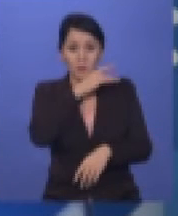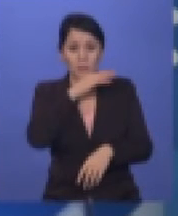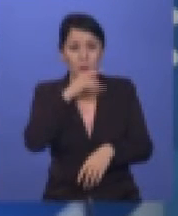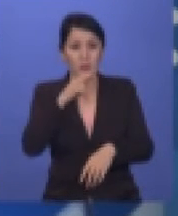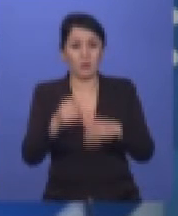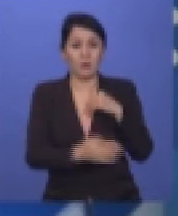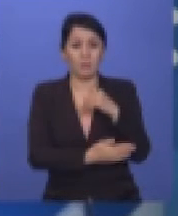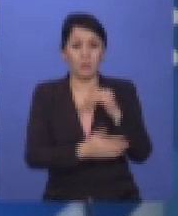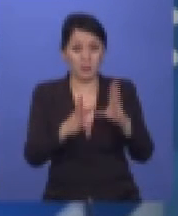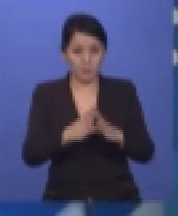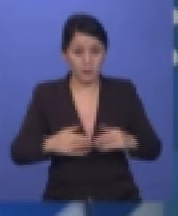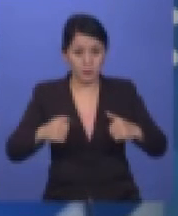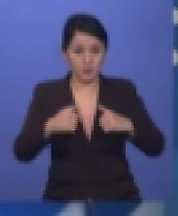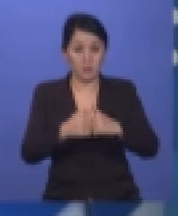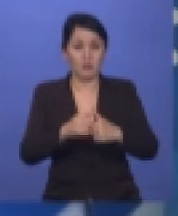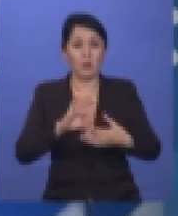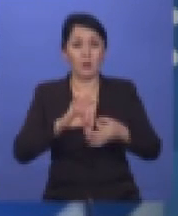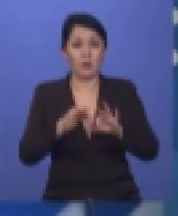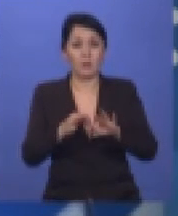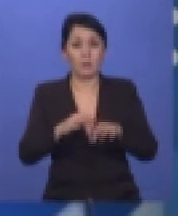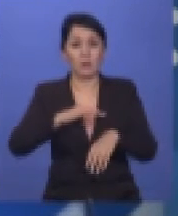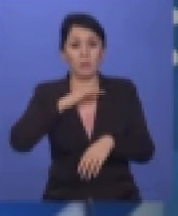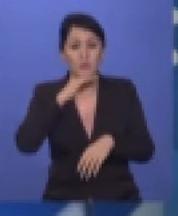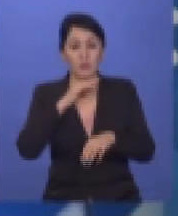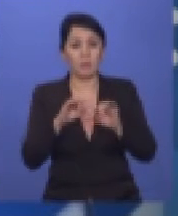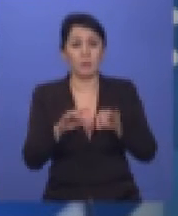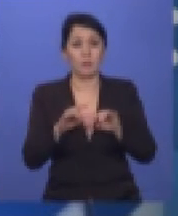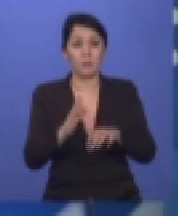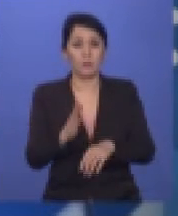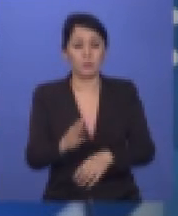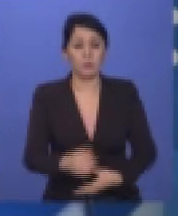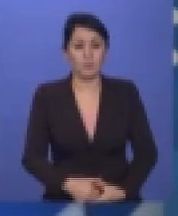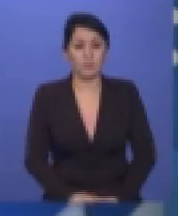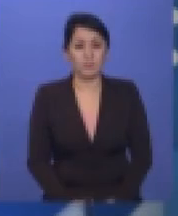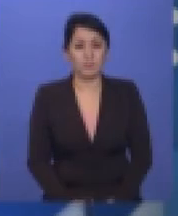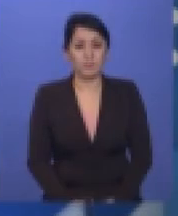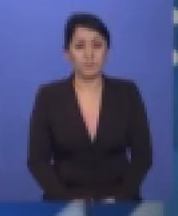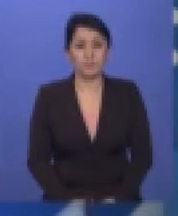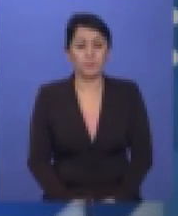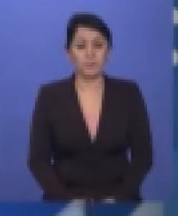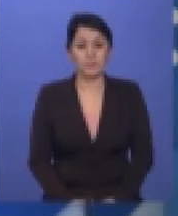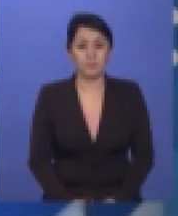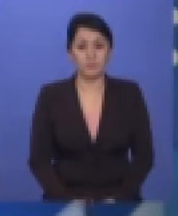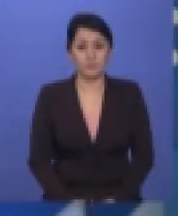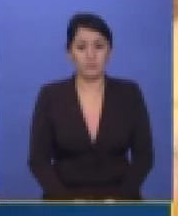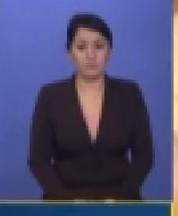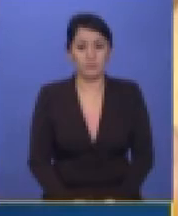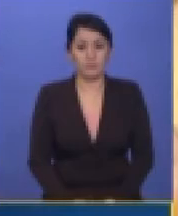навестили многодетные и малообеспеченные семьи. Подробности смотрите в материале пресс-службы областной полиции.